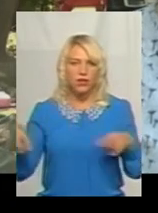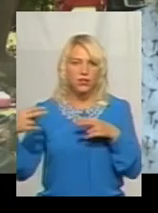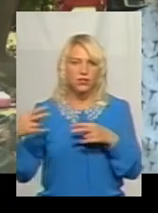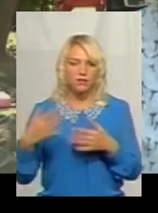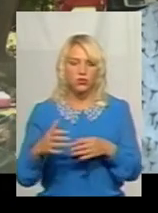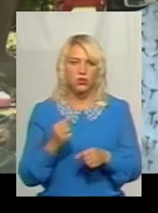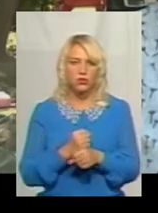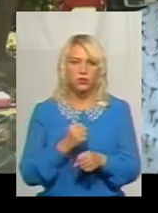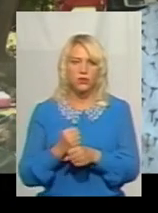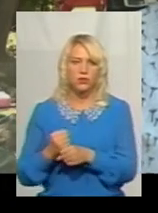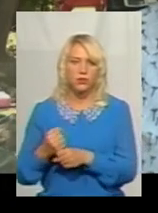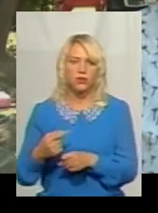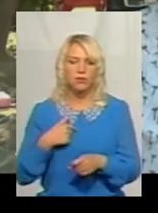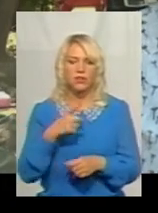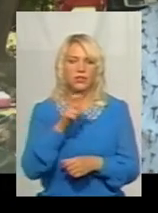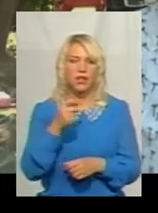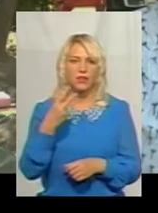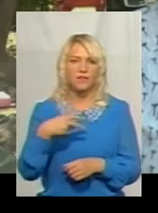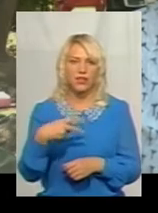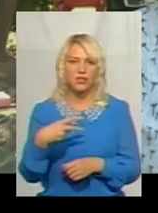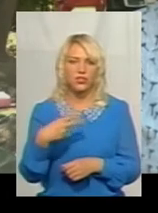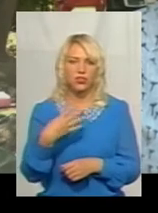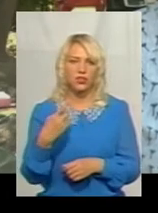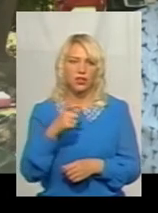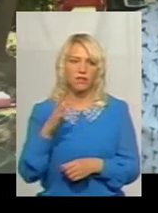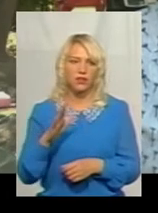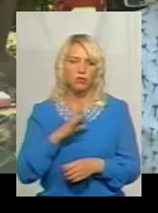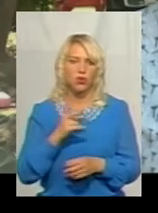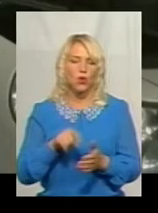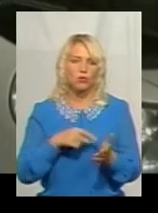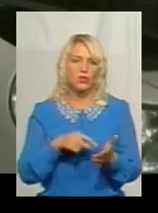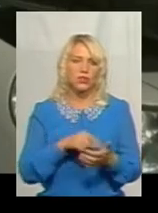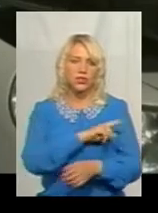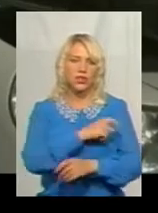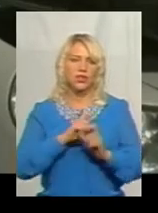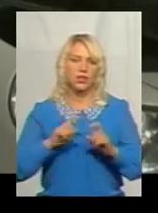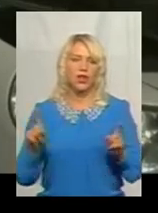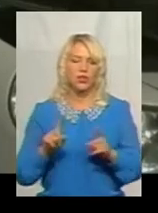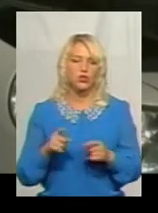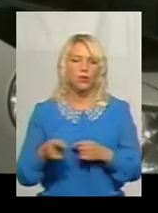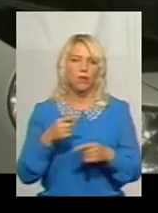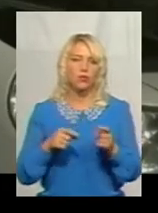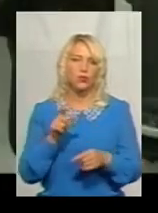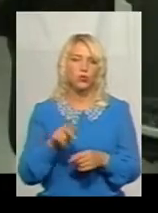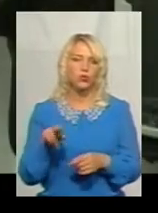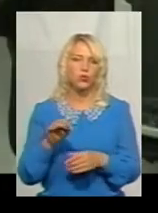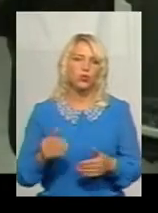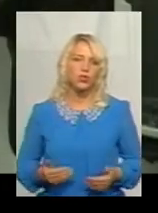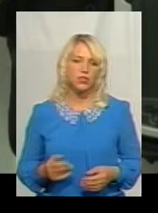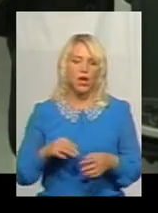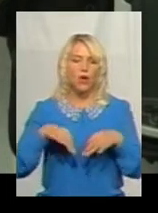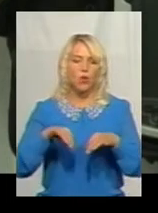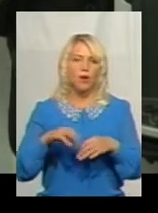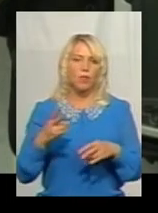раз-два, все зробили, і ми за 24 хвилини вже були в міській лікарні. Щоб повернути людину до життя, у каретах швидкої повинні